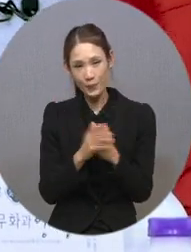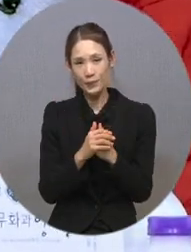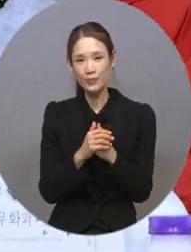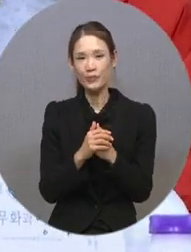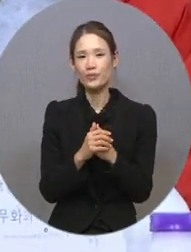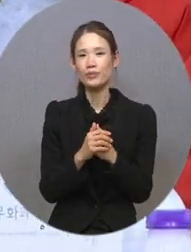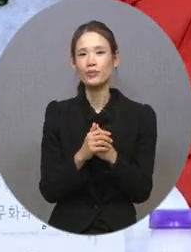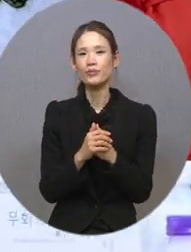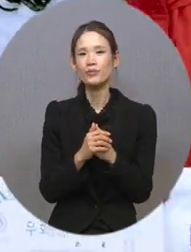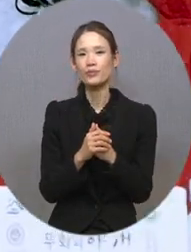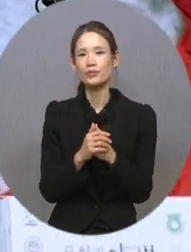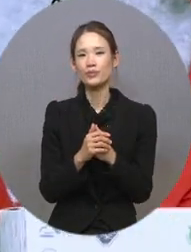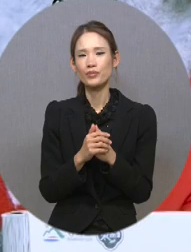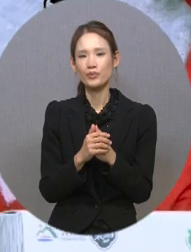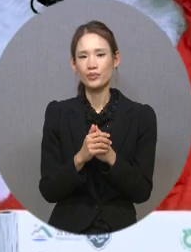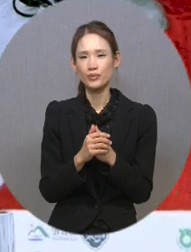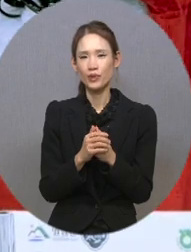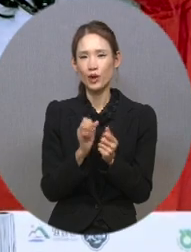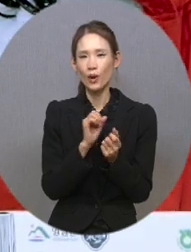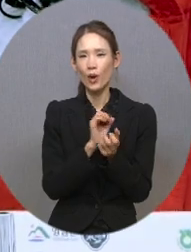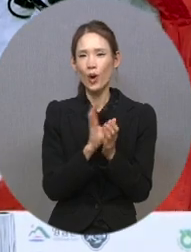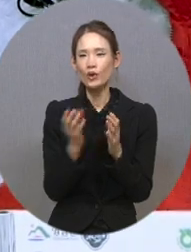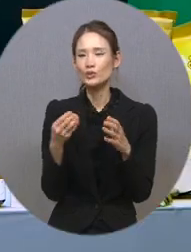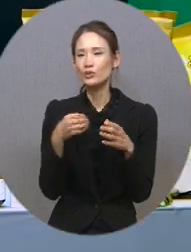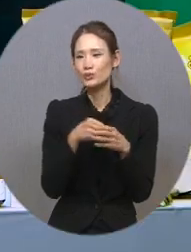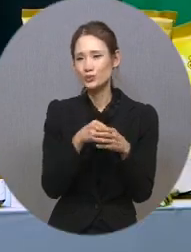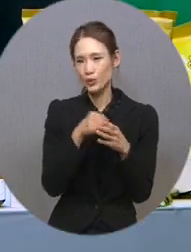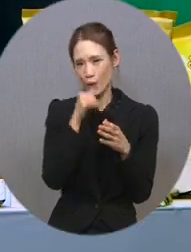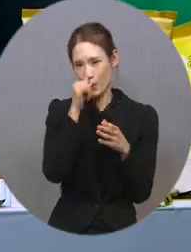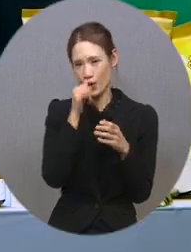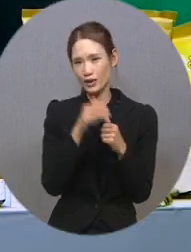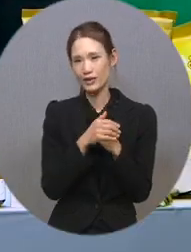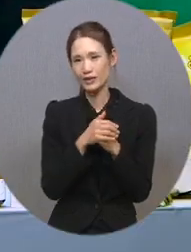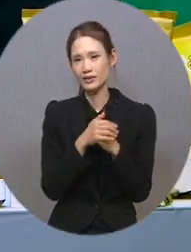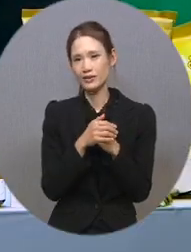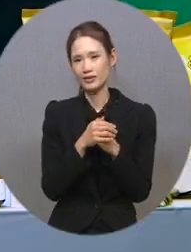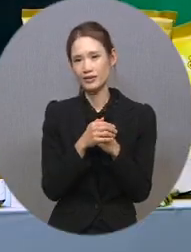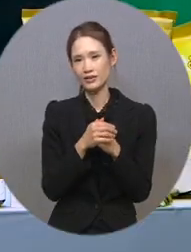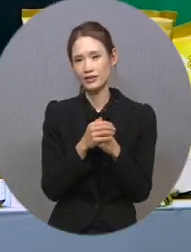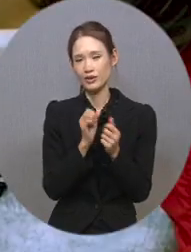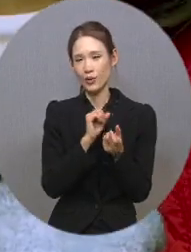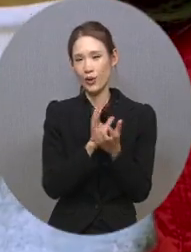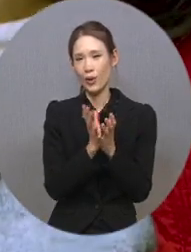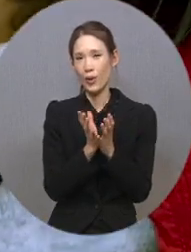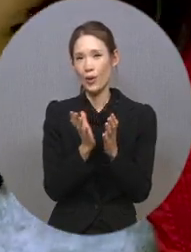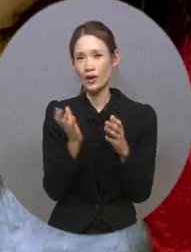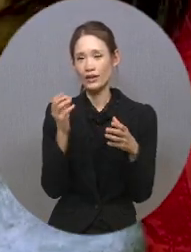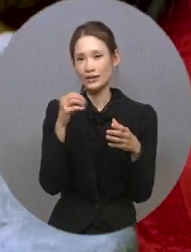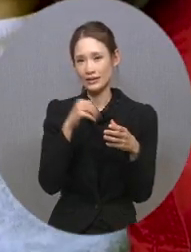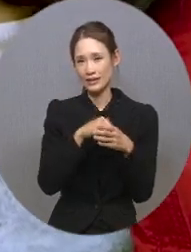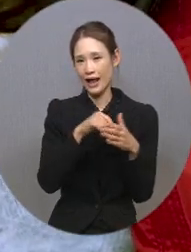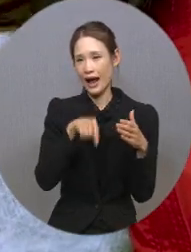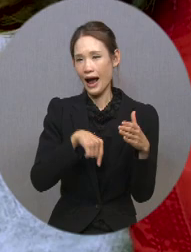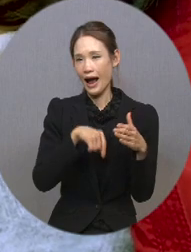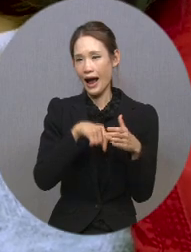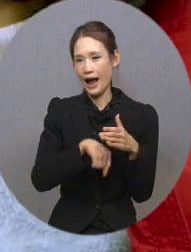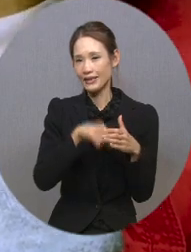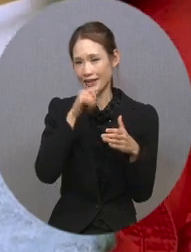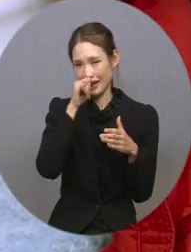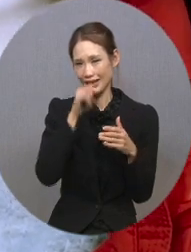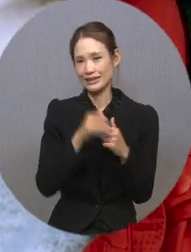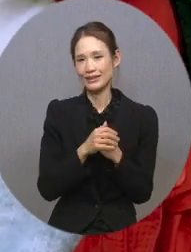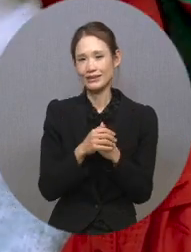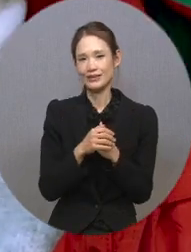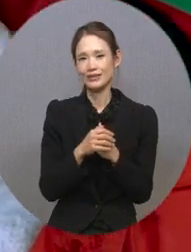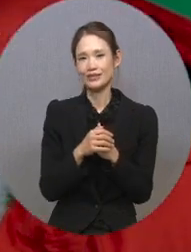꽃화가 예. 꽃을 품고 있는 어디 과일이에요. 무화과 꽃이 없는 것이 아니라 안에 꽃이